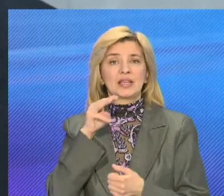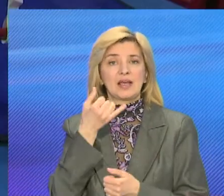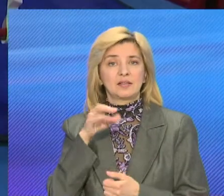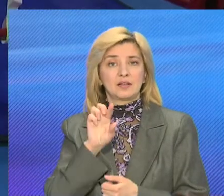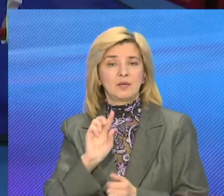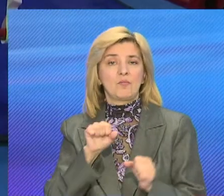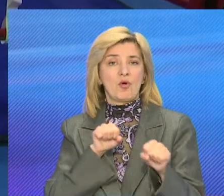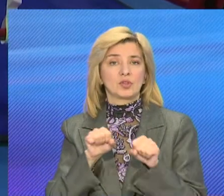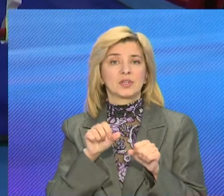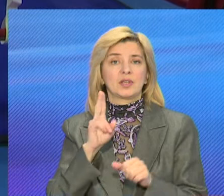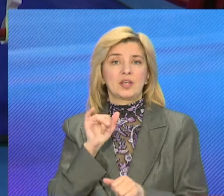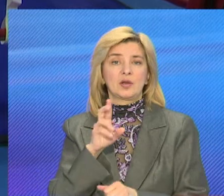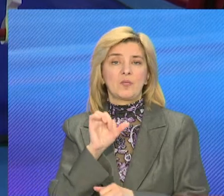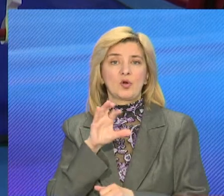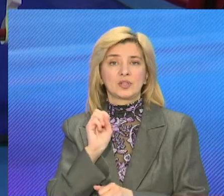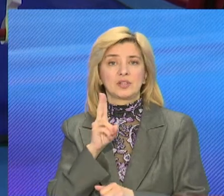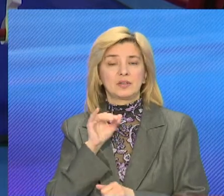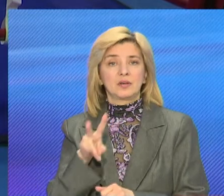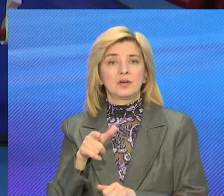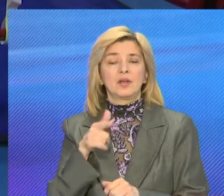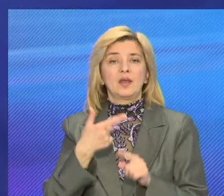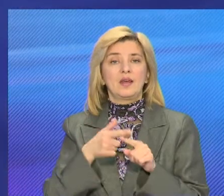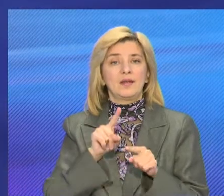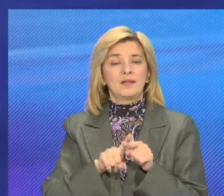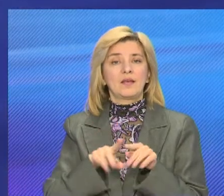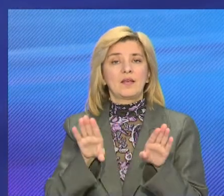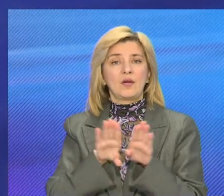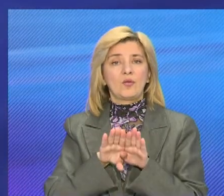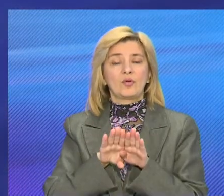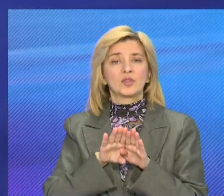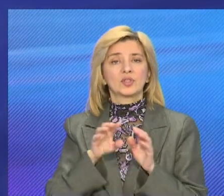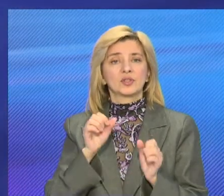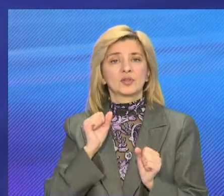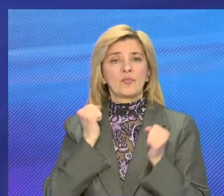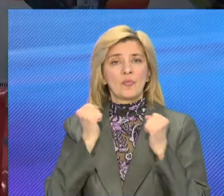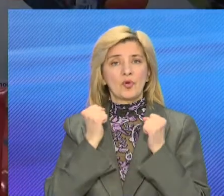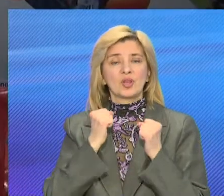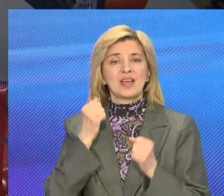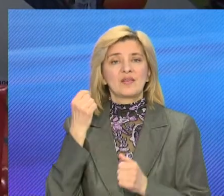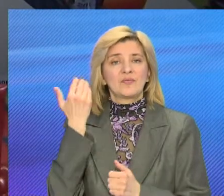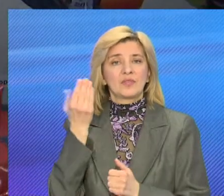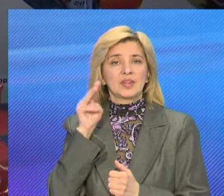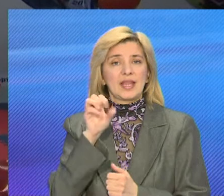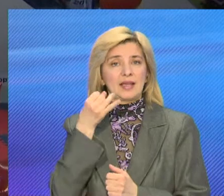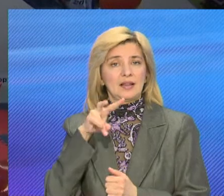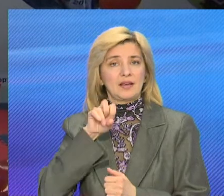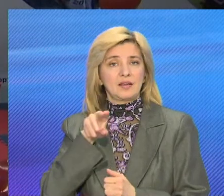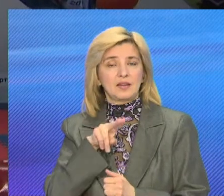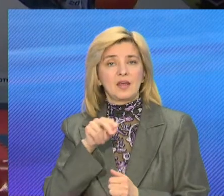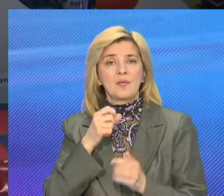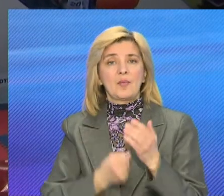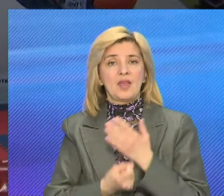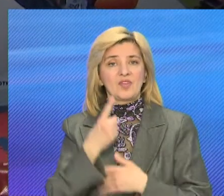кикбоксинг. Тайский бокс – стратегичный вид спорта у Таиланде. Тем не менее, белорусы уварвались в него, дякуючи Явгену